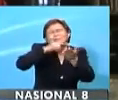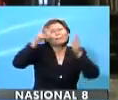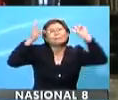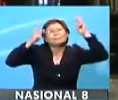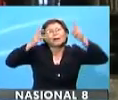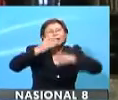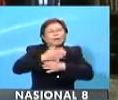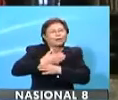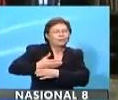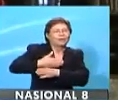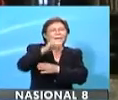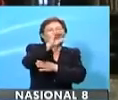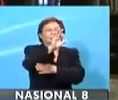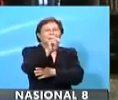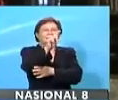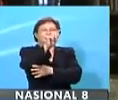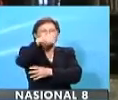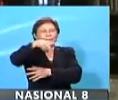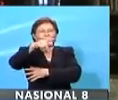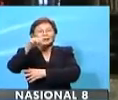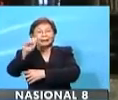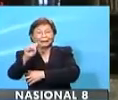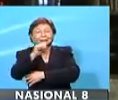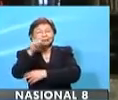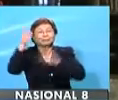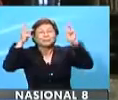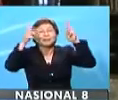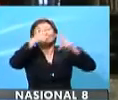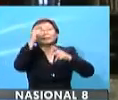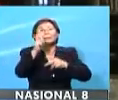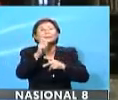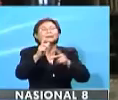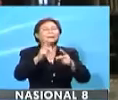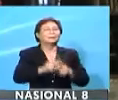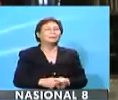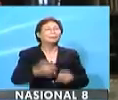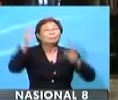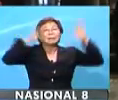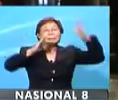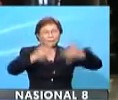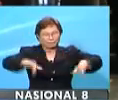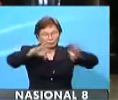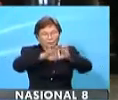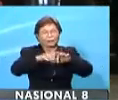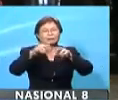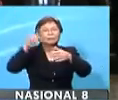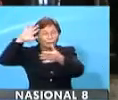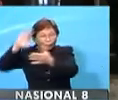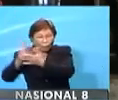Perjanjian Perkongsian Trans-Pacific TPPA. Apa yang penting bagi Malaysia adalah meyakinkan rakyat